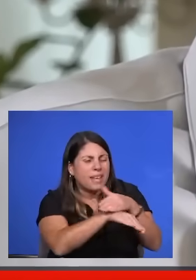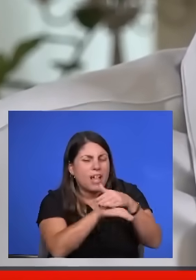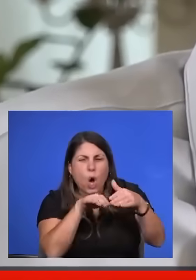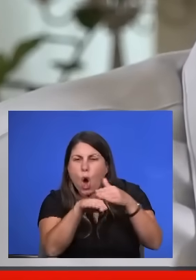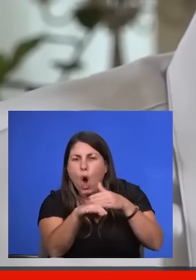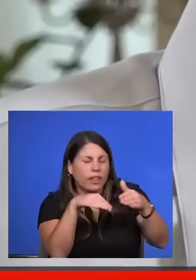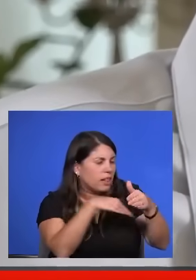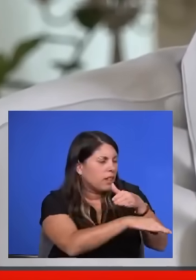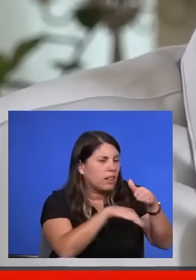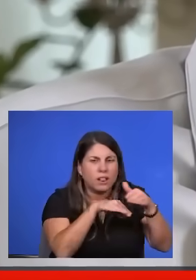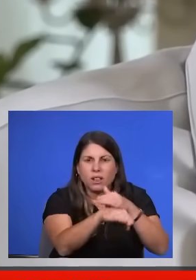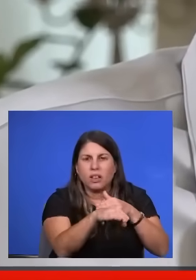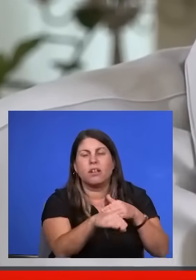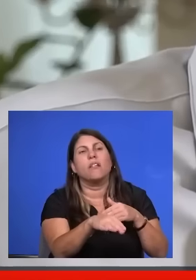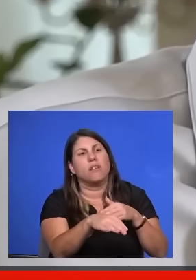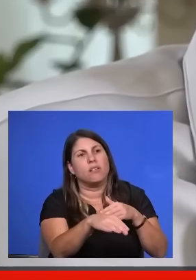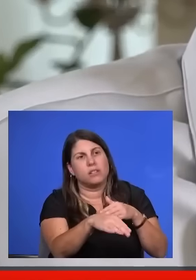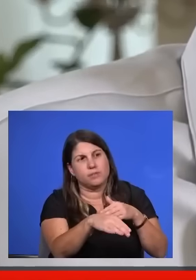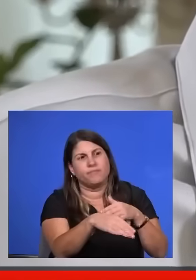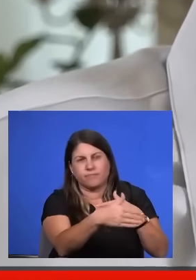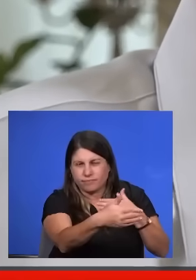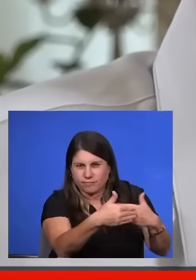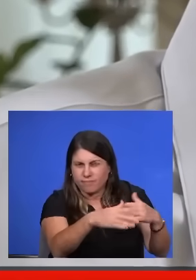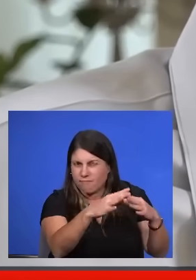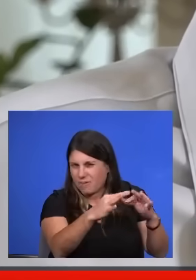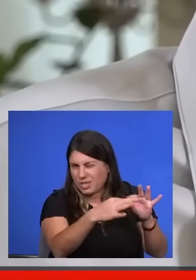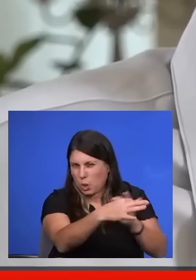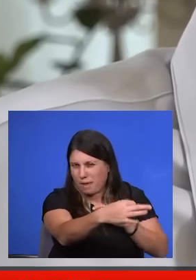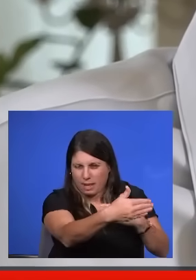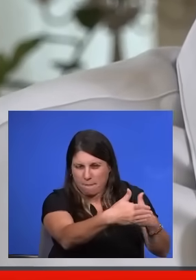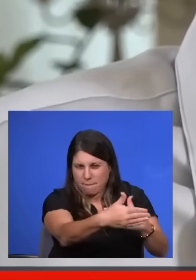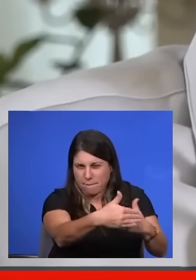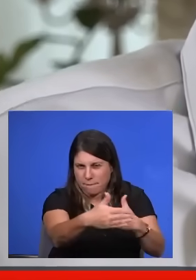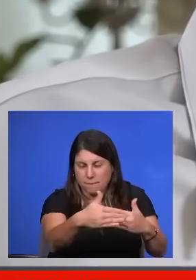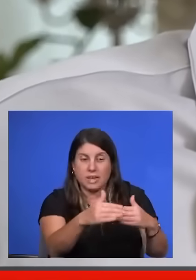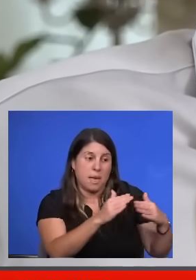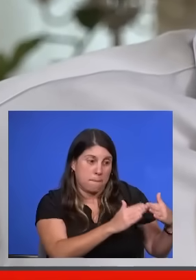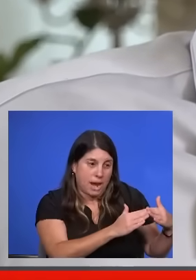רובן קצרות מאוד, של 10 מטרים, בין בית למחסן